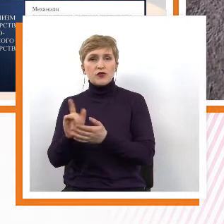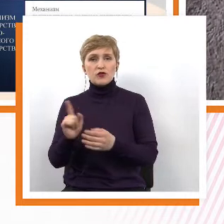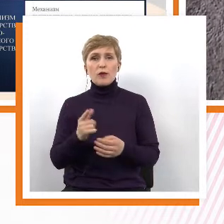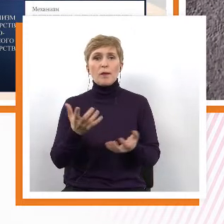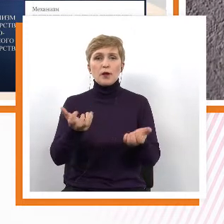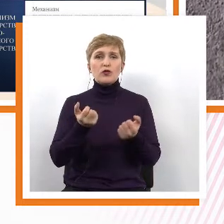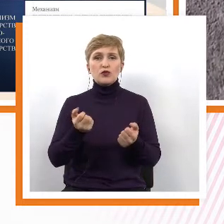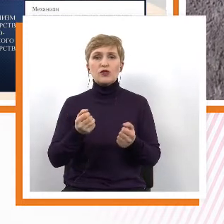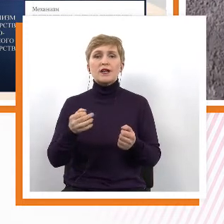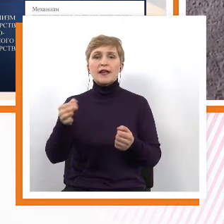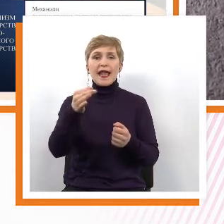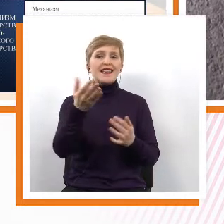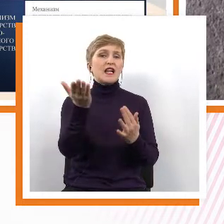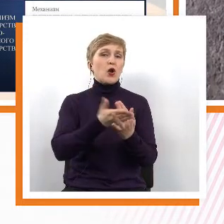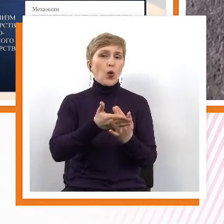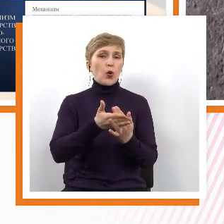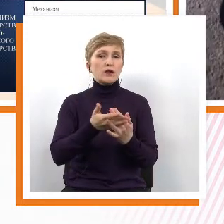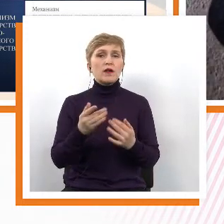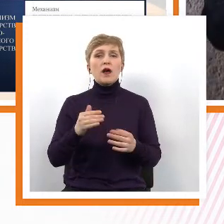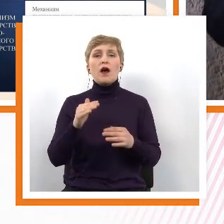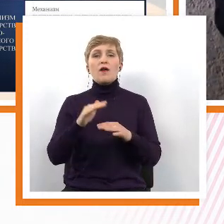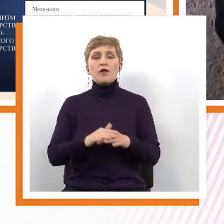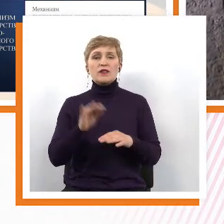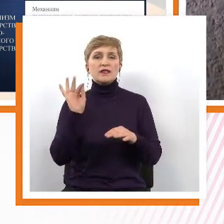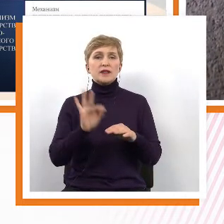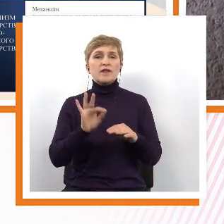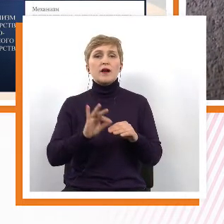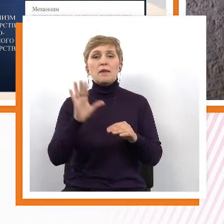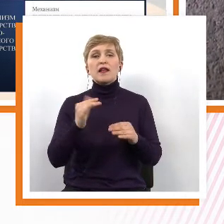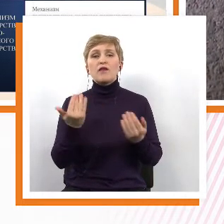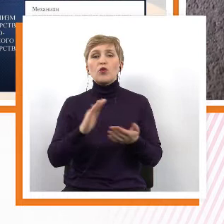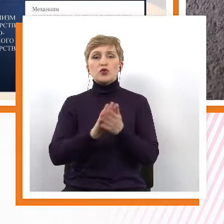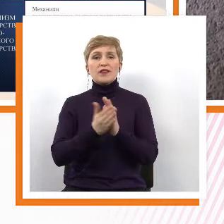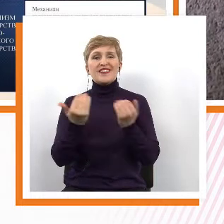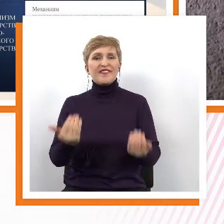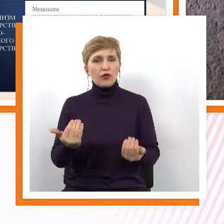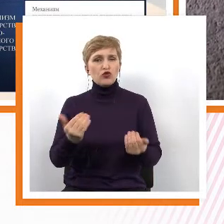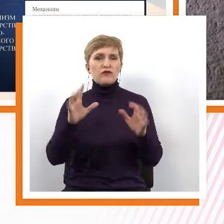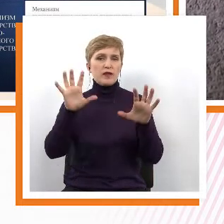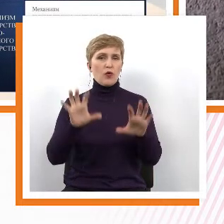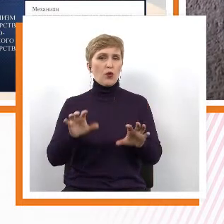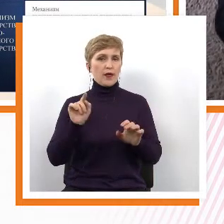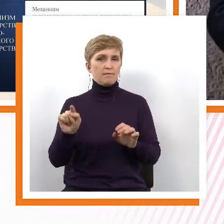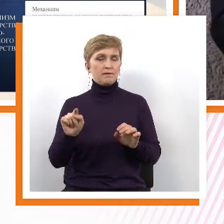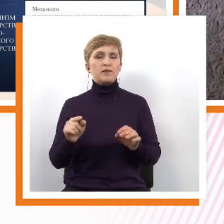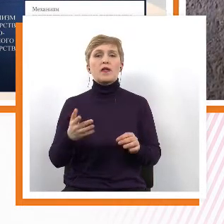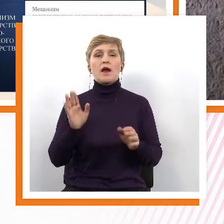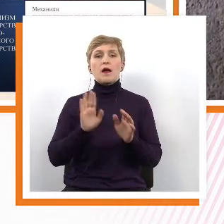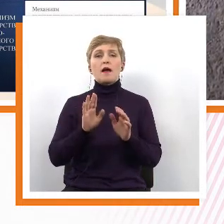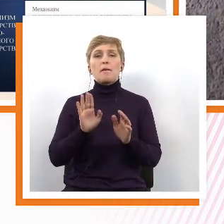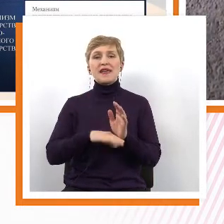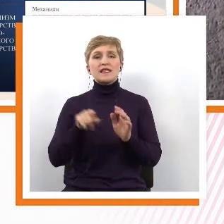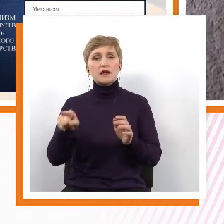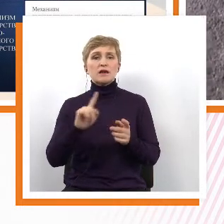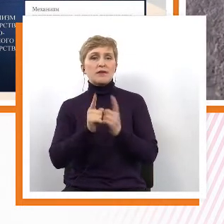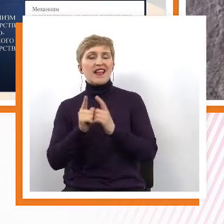получить региональные льготы фондом целевых капиталов в условиях сегодняшнего закона. Вот без тех изменений, о которых сегодня